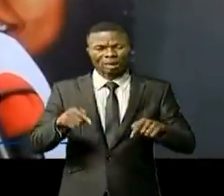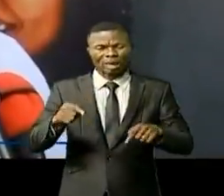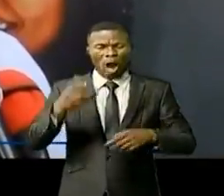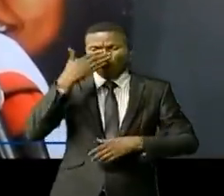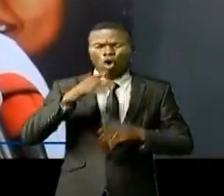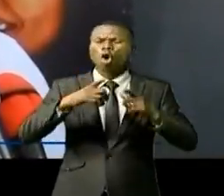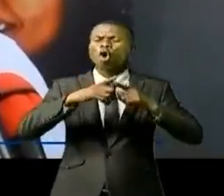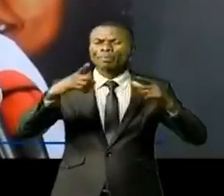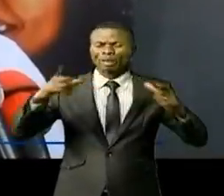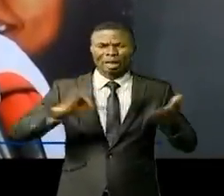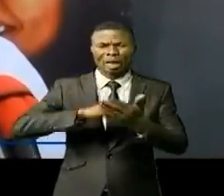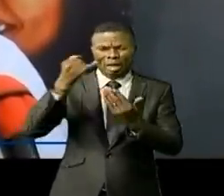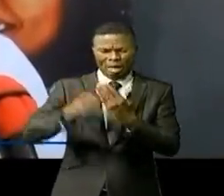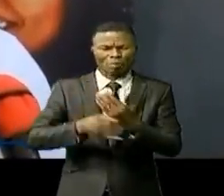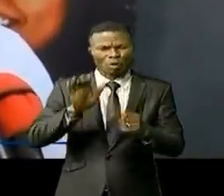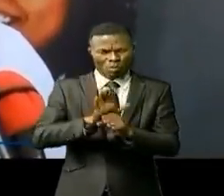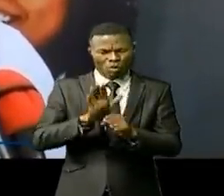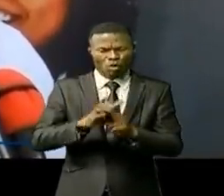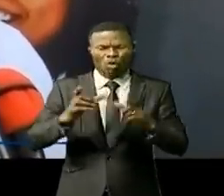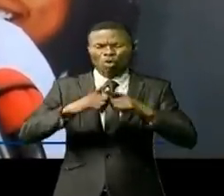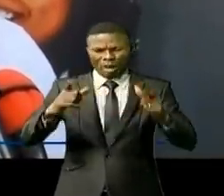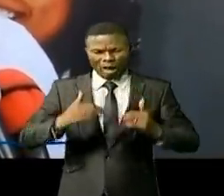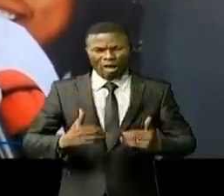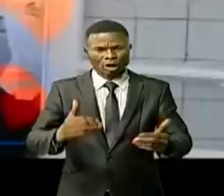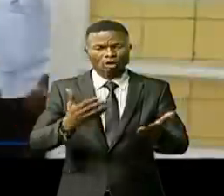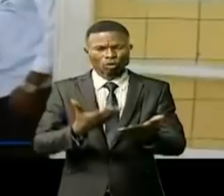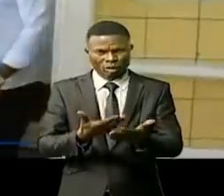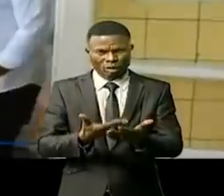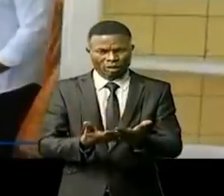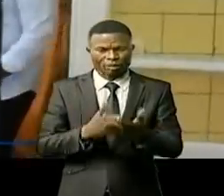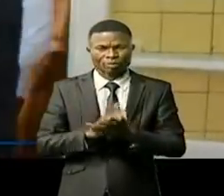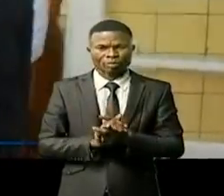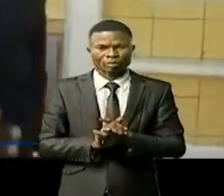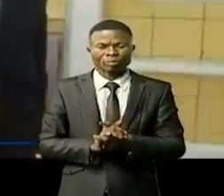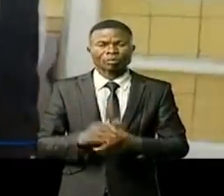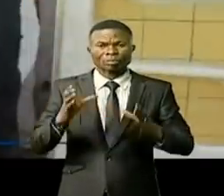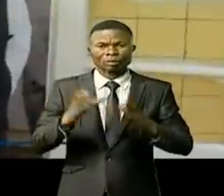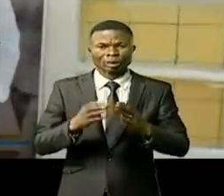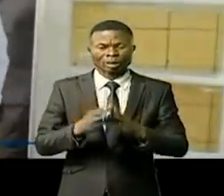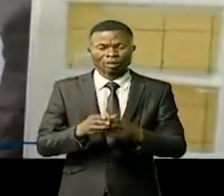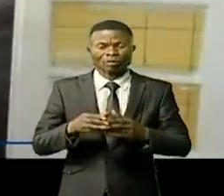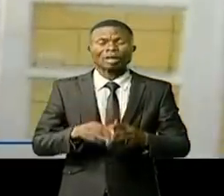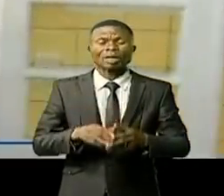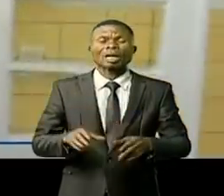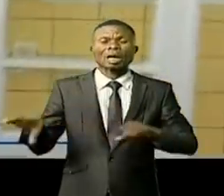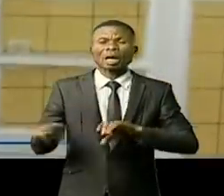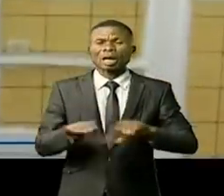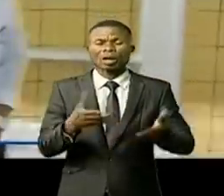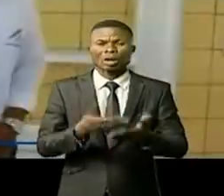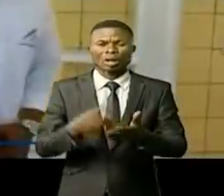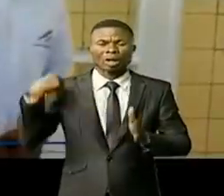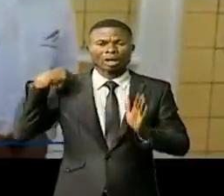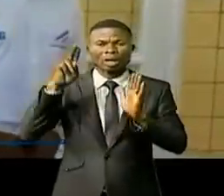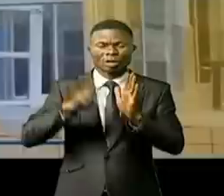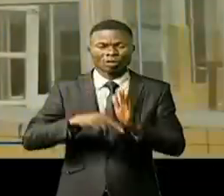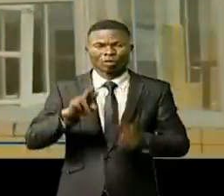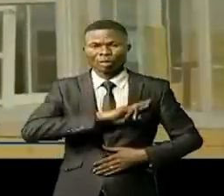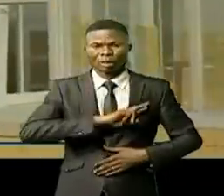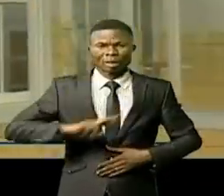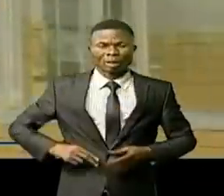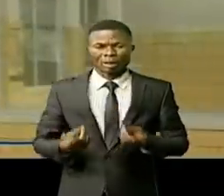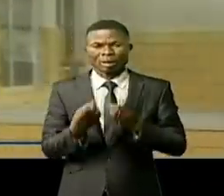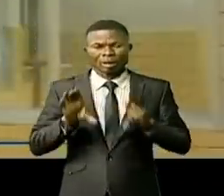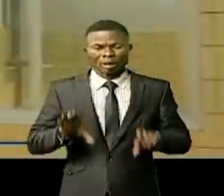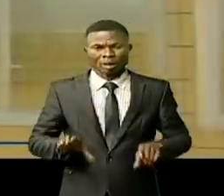encore un autre projet qu'on est en train d'attribuer de continuer cela. Par cette réhabilitation, les gouvernements de la République